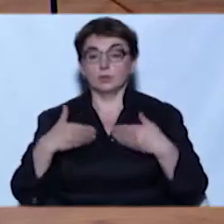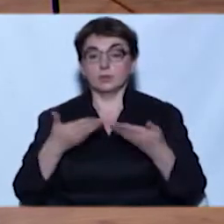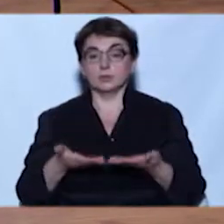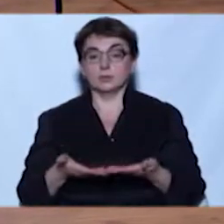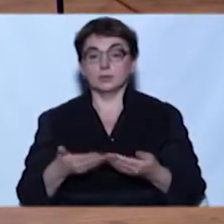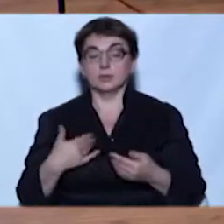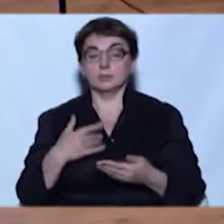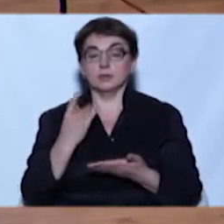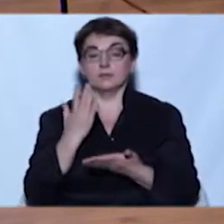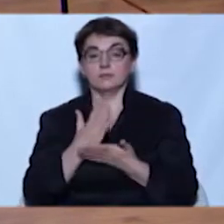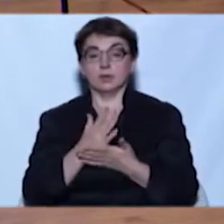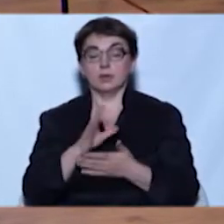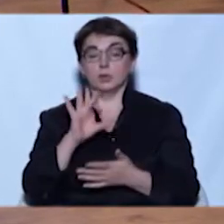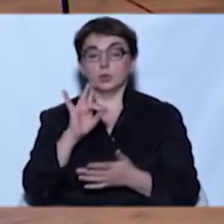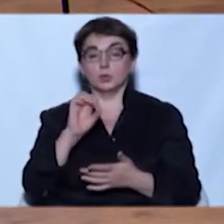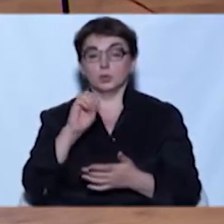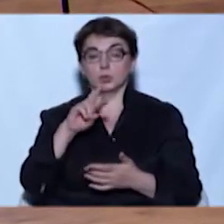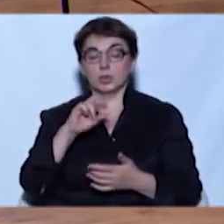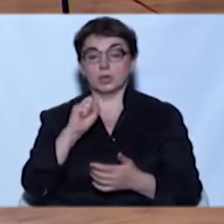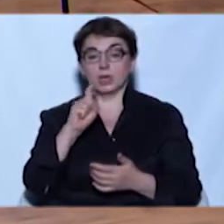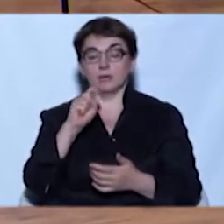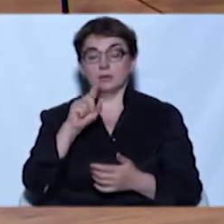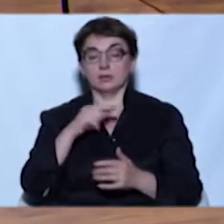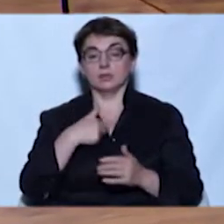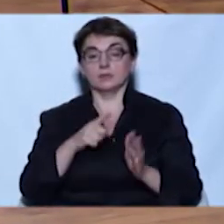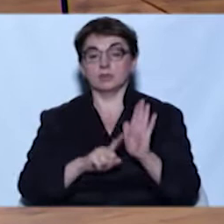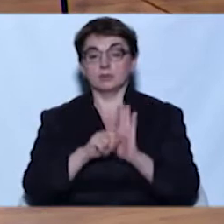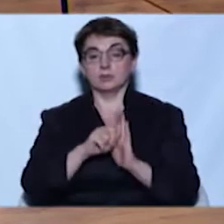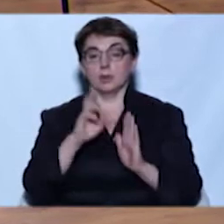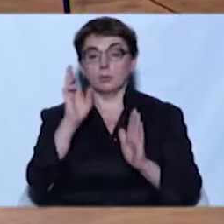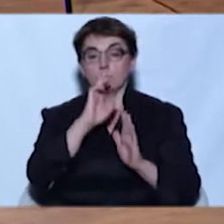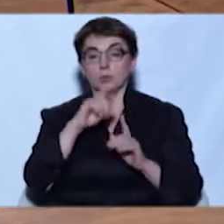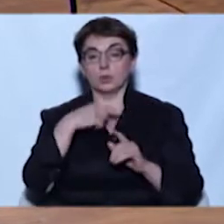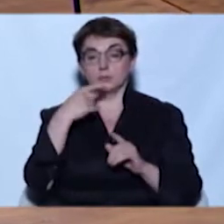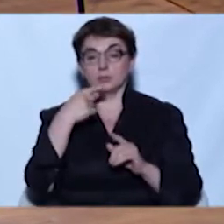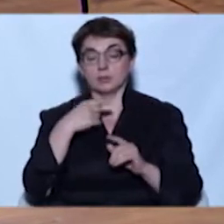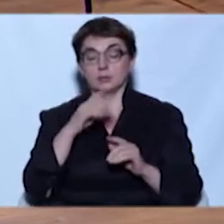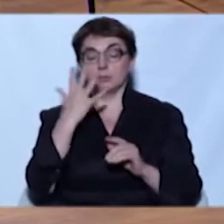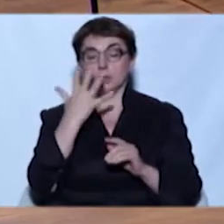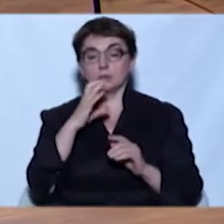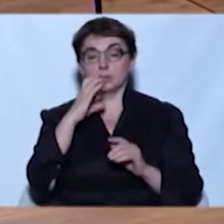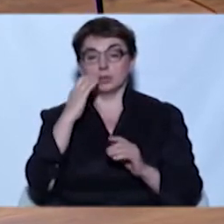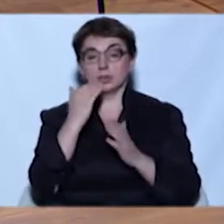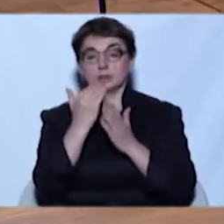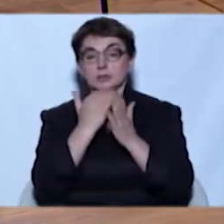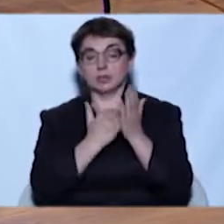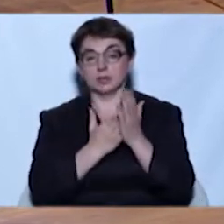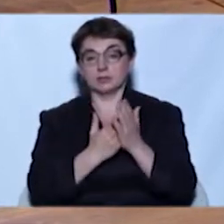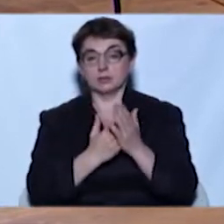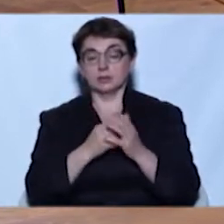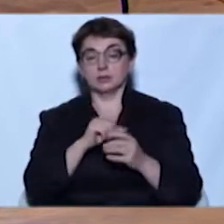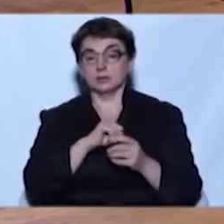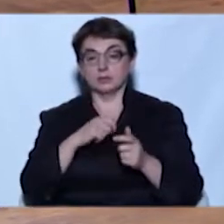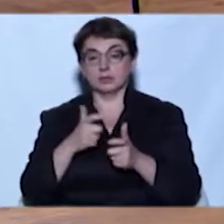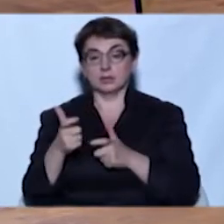მოგესალმებით. Მე გახლავართ რუსუდან ახვლედიანი, ჩვენ ვიწყებთ ბუნებისმეტყველების მეხუთე კლასის გაკვეთილს.